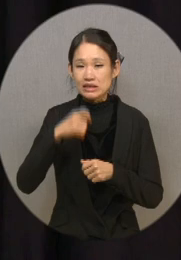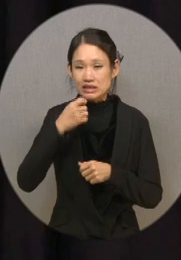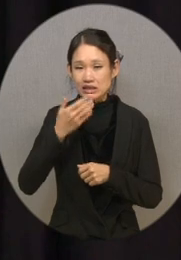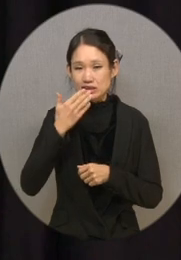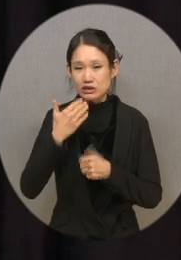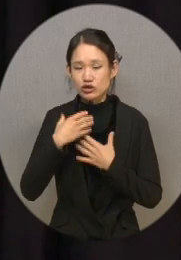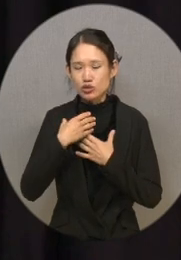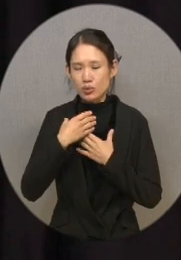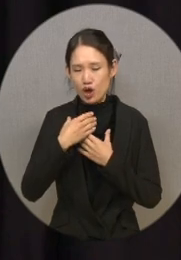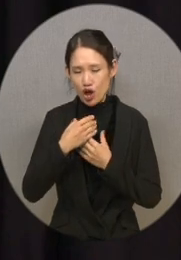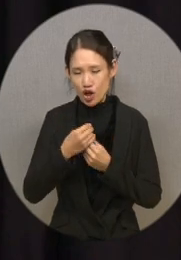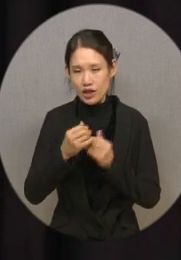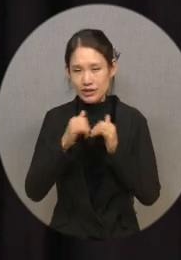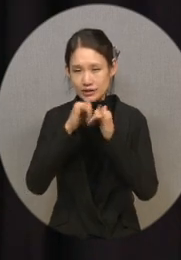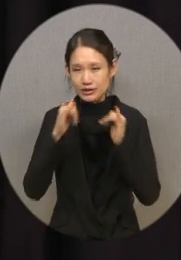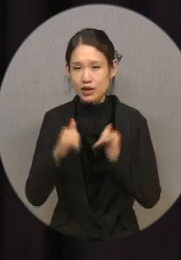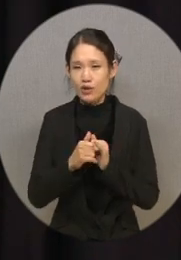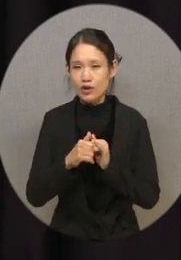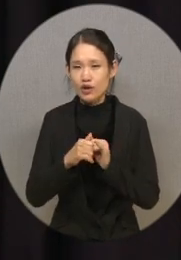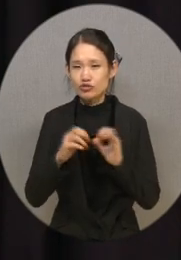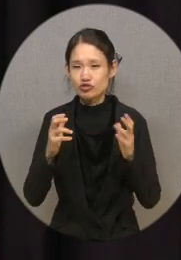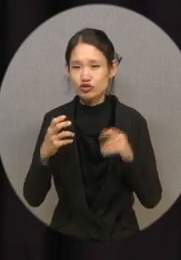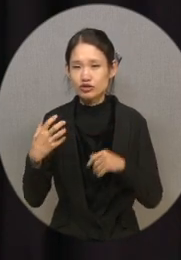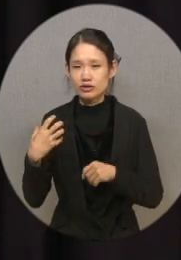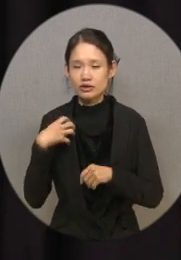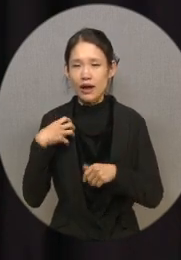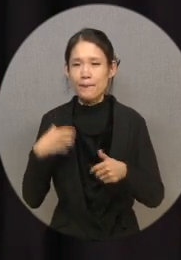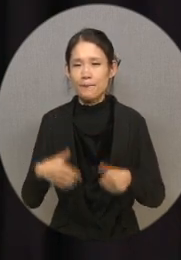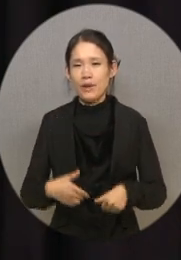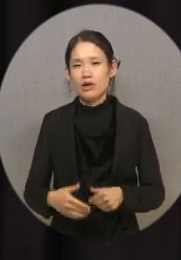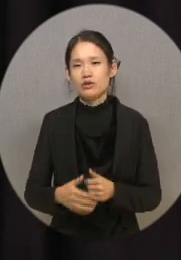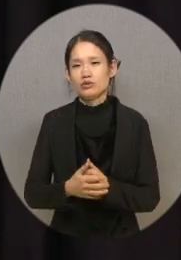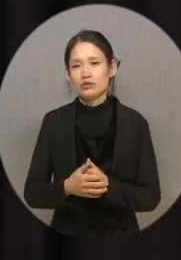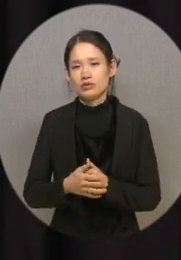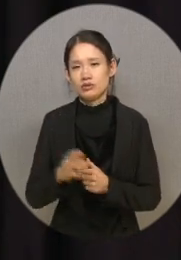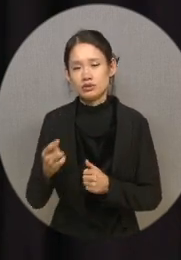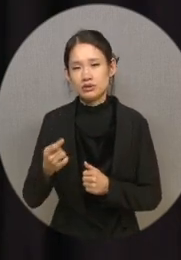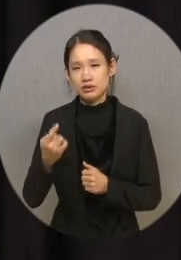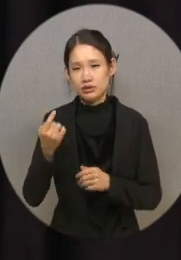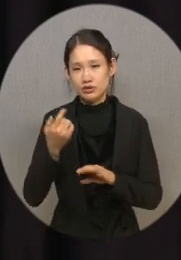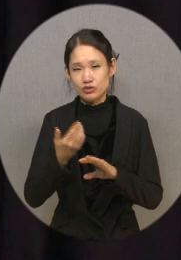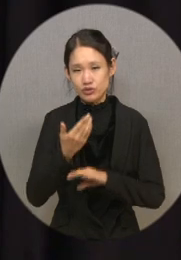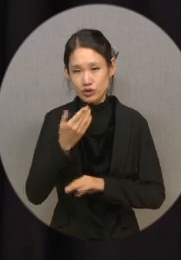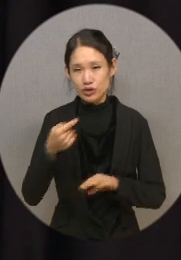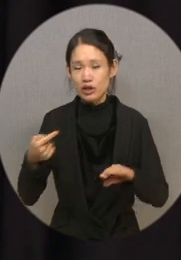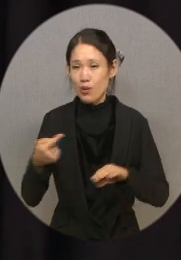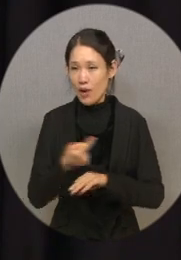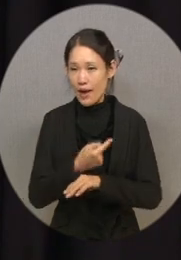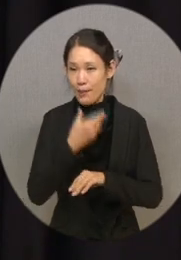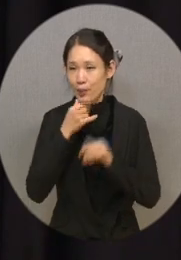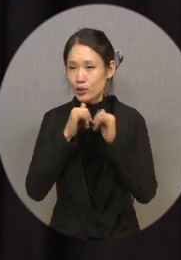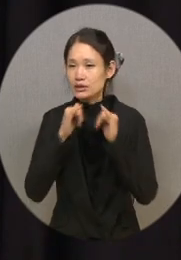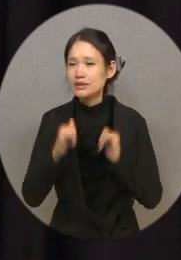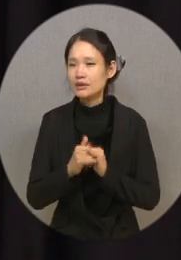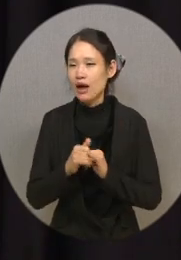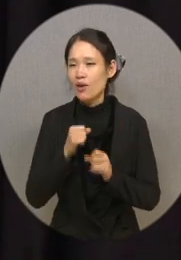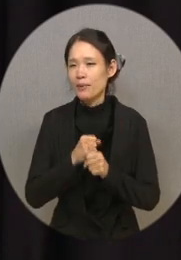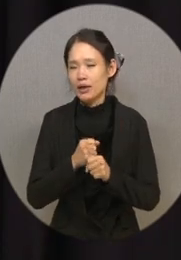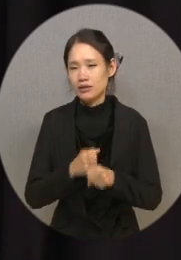편안한 사회를 국가가 책임져 줘야겠죠. 그 위에 복지사회가 만들어져야 된다고